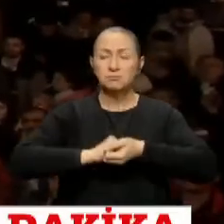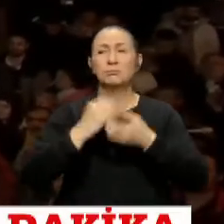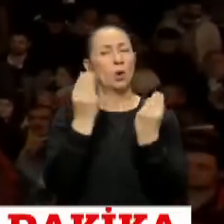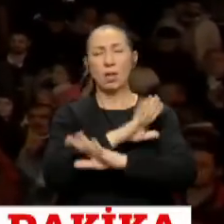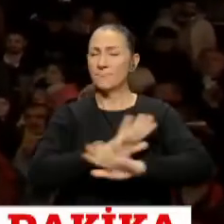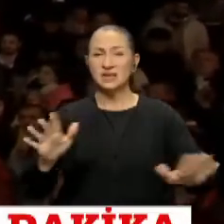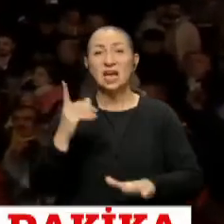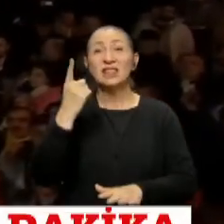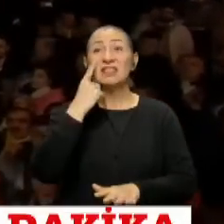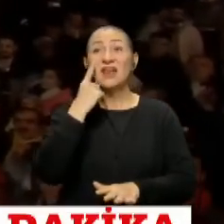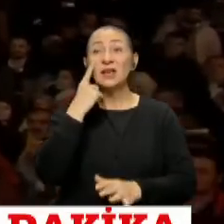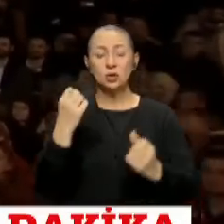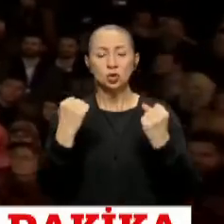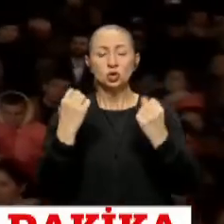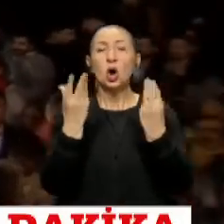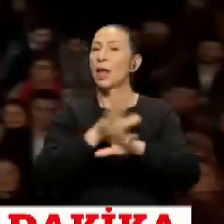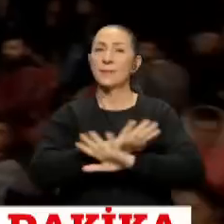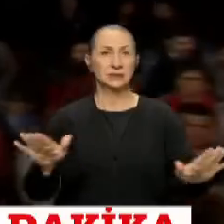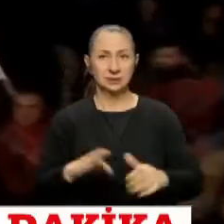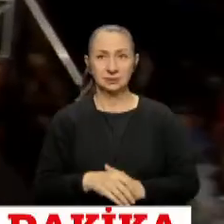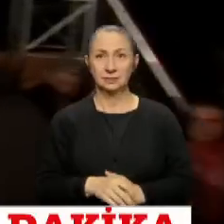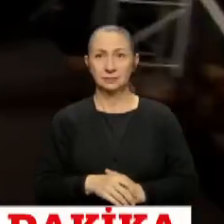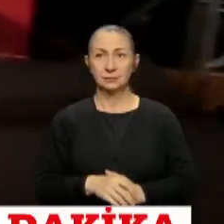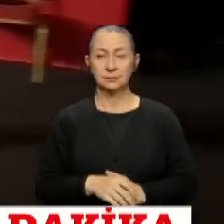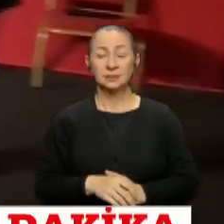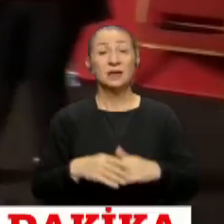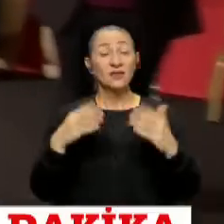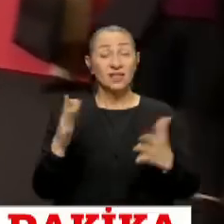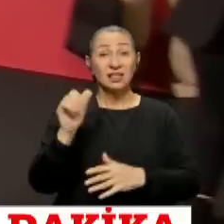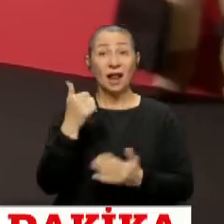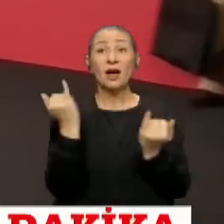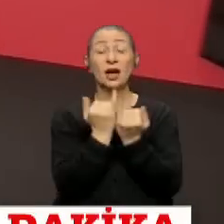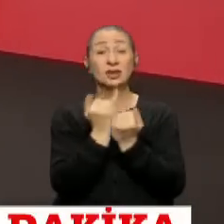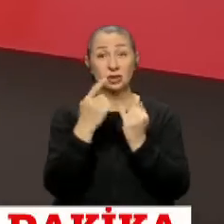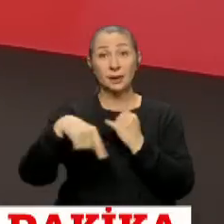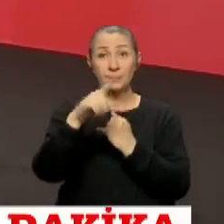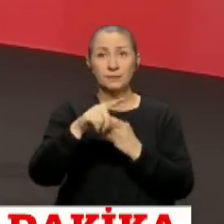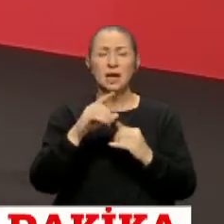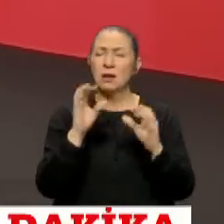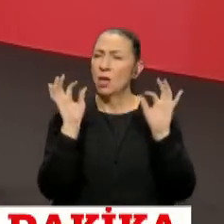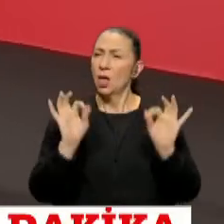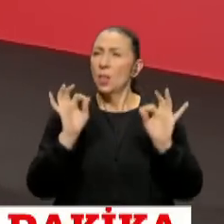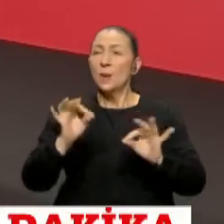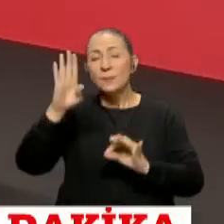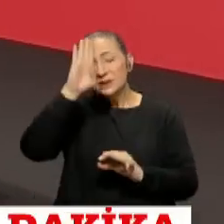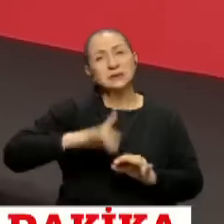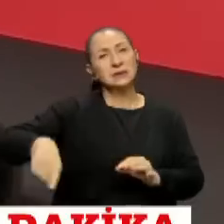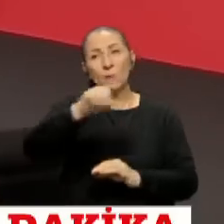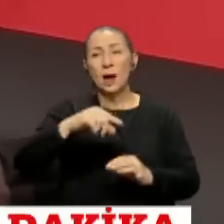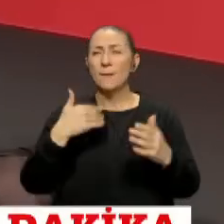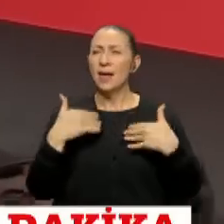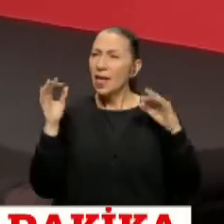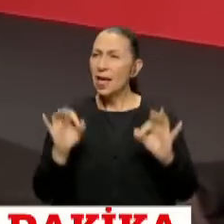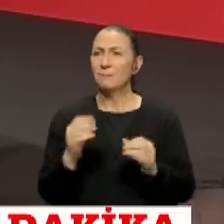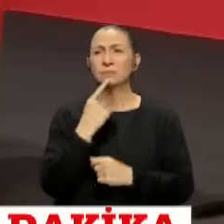birleştirilemez, devlet güçlü kılınamaz. Ve değerli kardeşlerim, aziz İstanbullular, ben hep